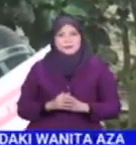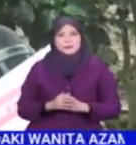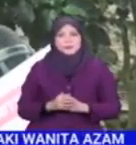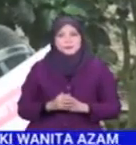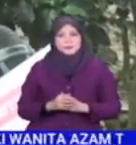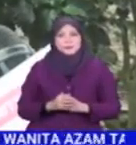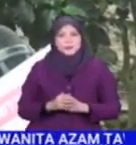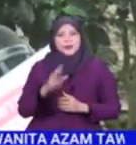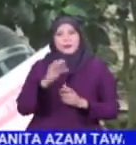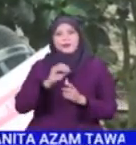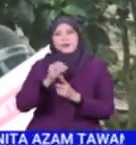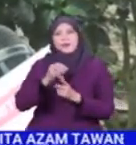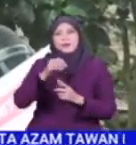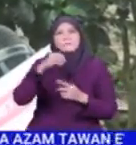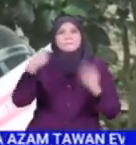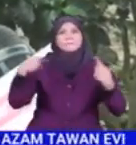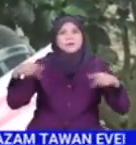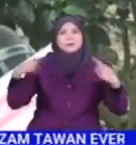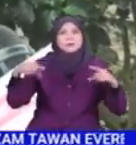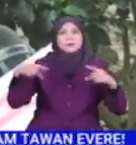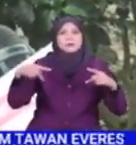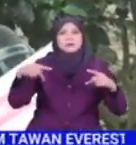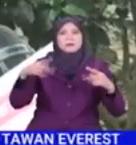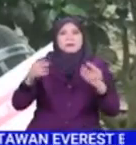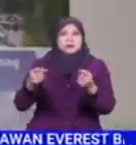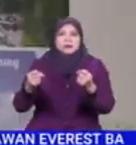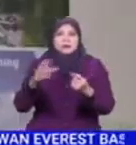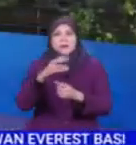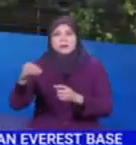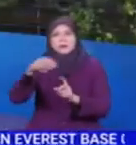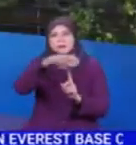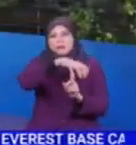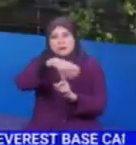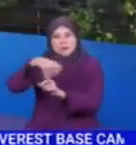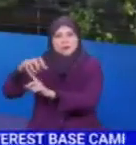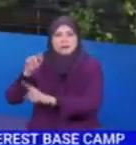tua Pasha basah dan MPA TNI AU